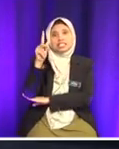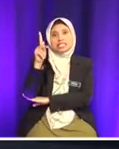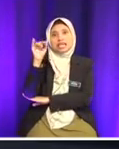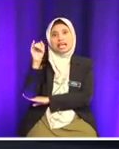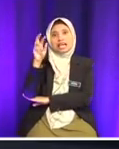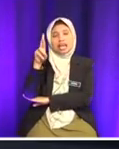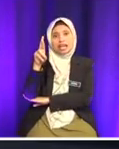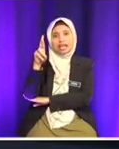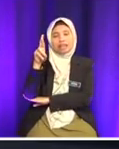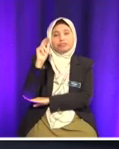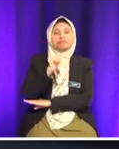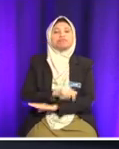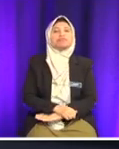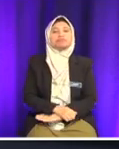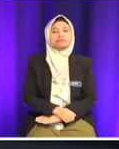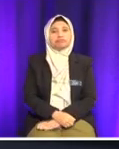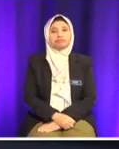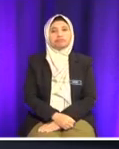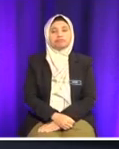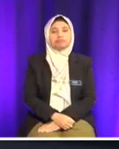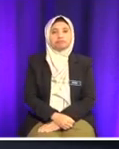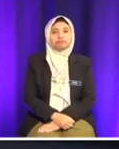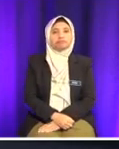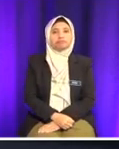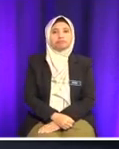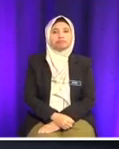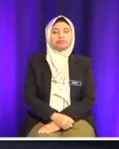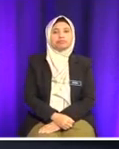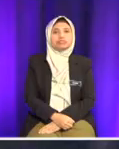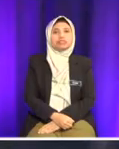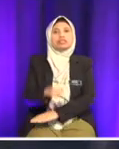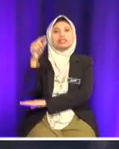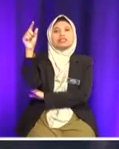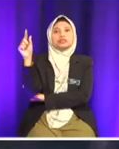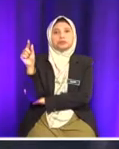dari Ustaz dan juga murid-murid kita silahkan